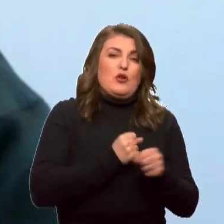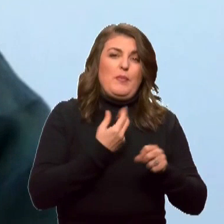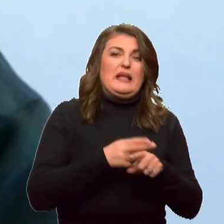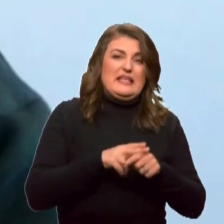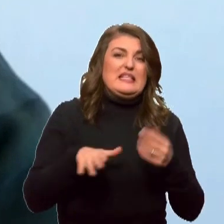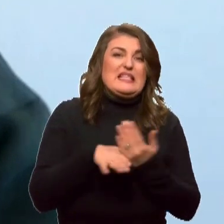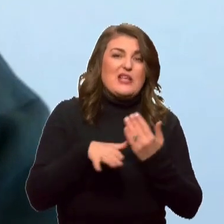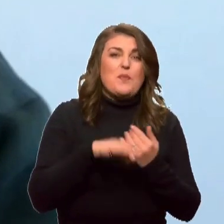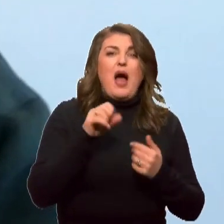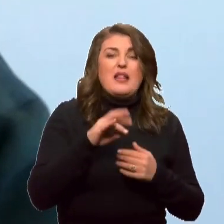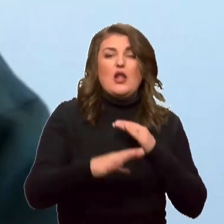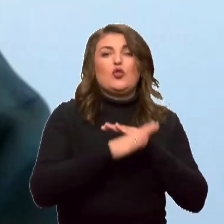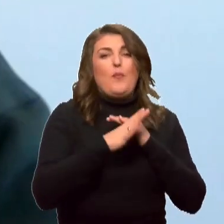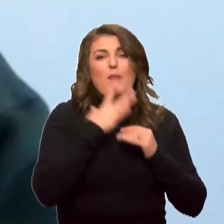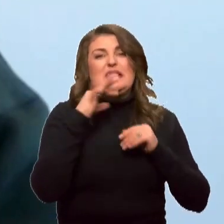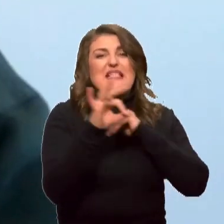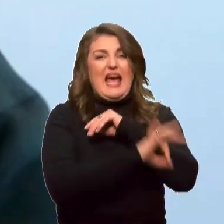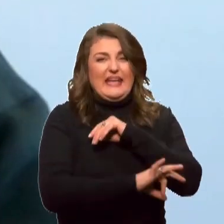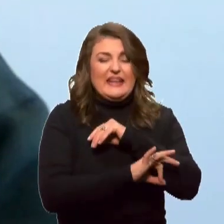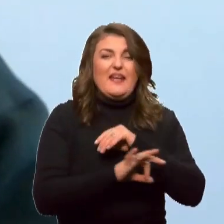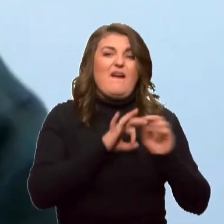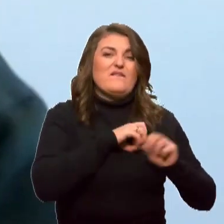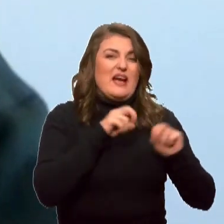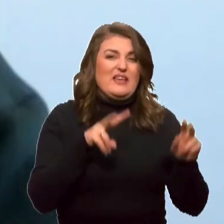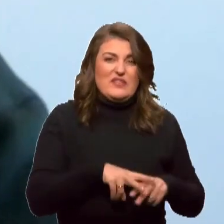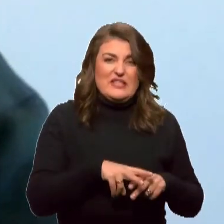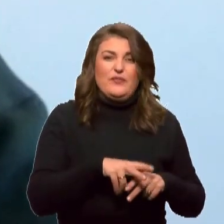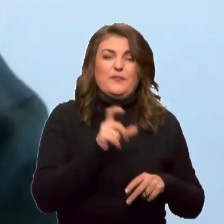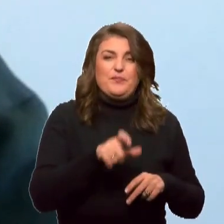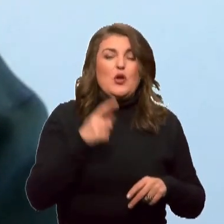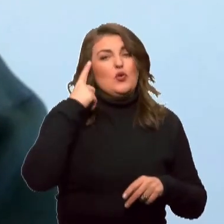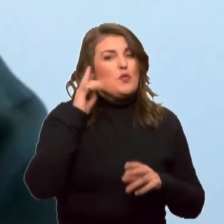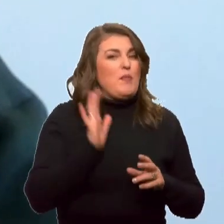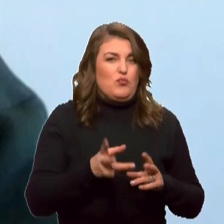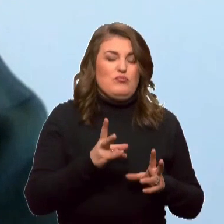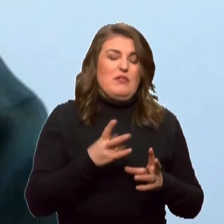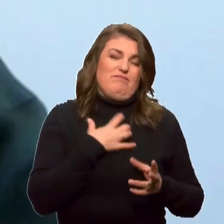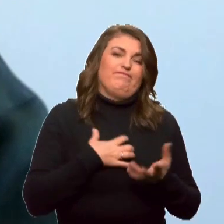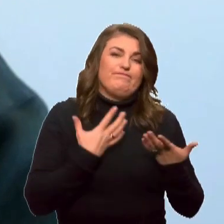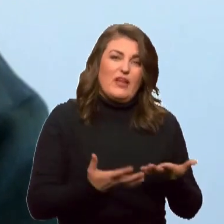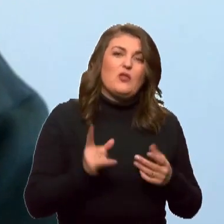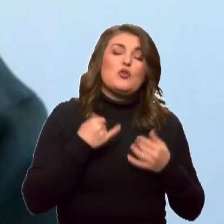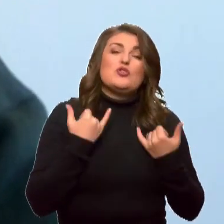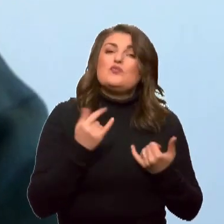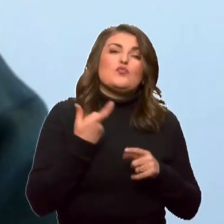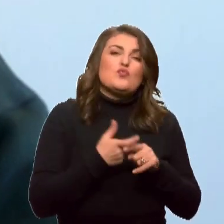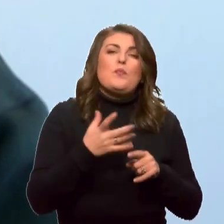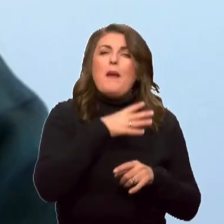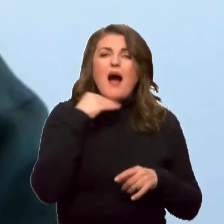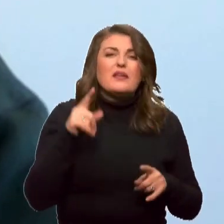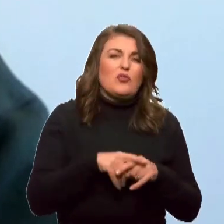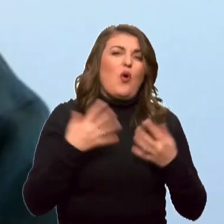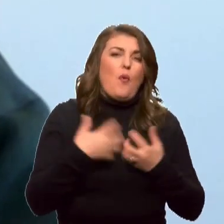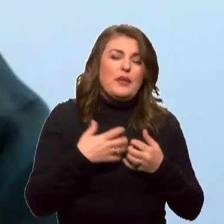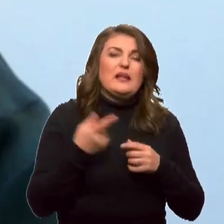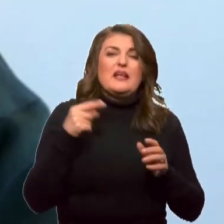засоби, але допомога західних фахівців, думаю, буде на часі. Насправді, тому що треба дуже багато такого обладнання